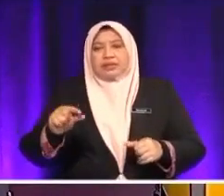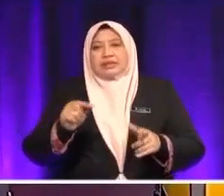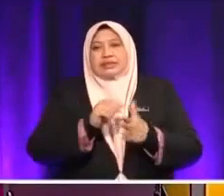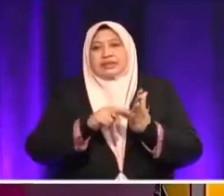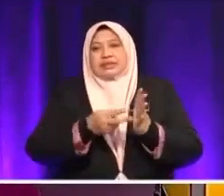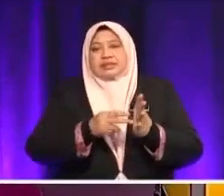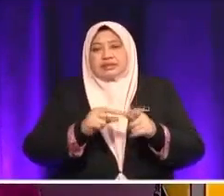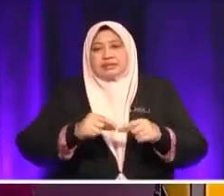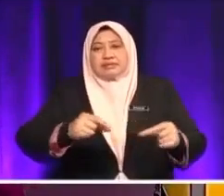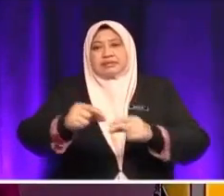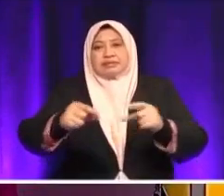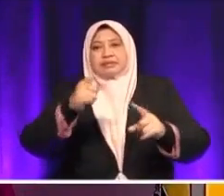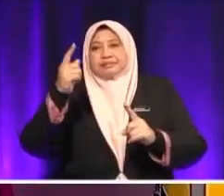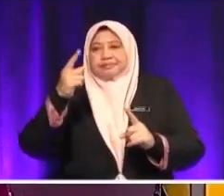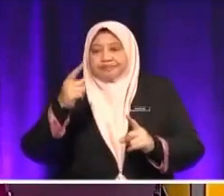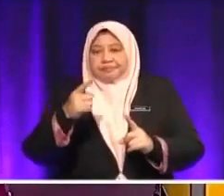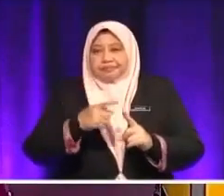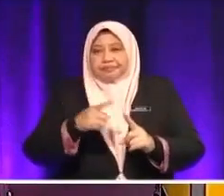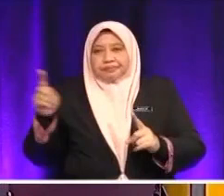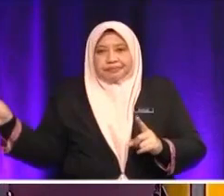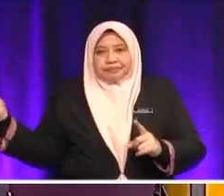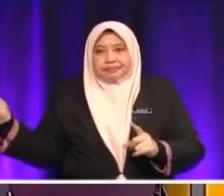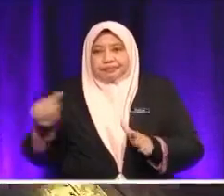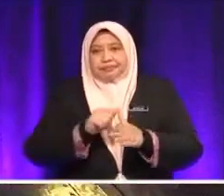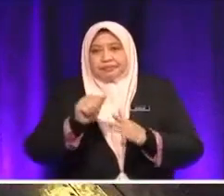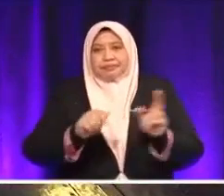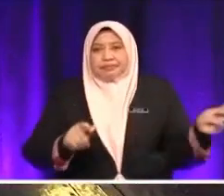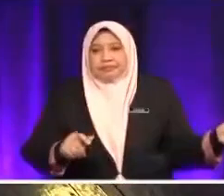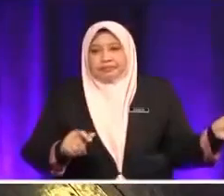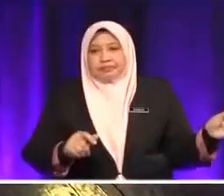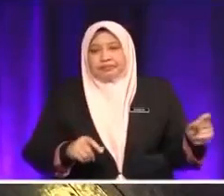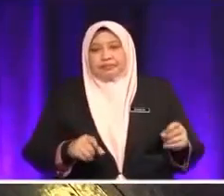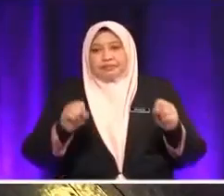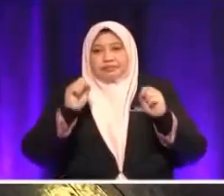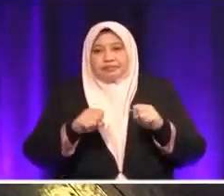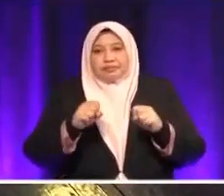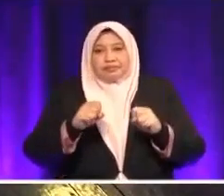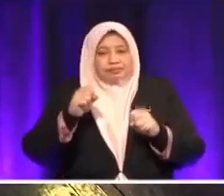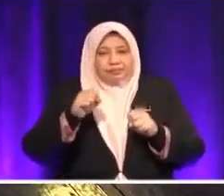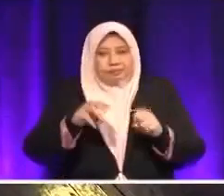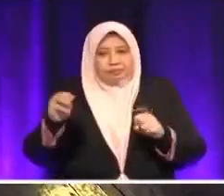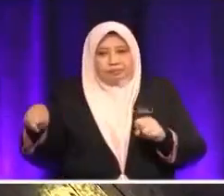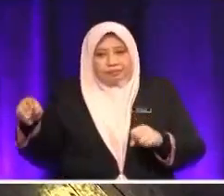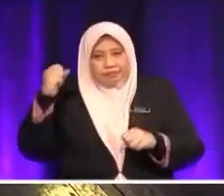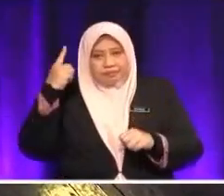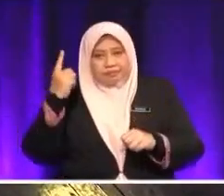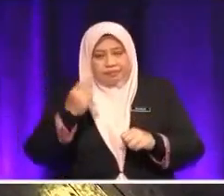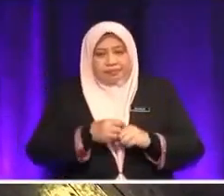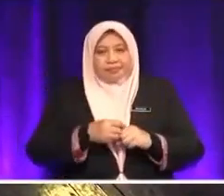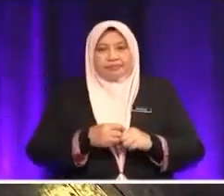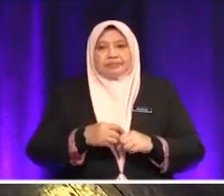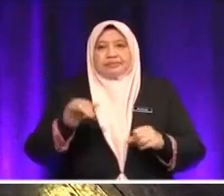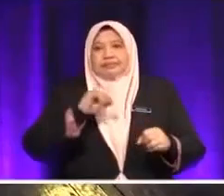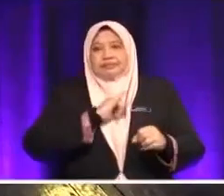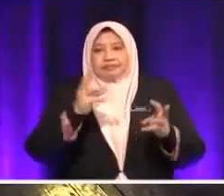jadi Sudah ketemu murid-murid paham agaknya kita tidak menguji lagi sekali murid kita